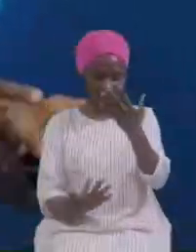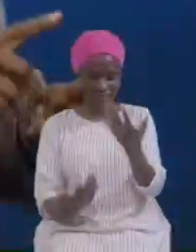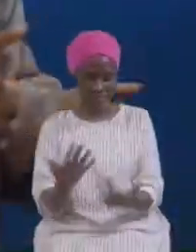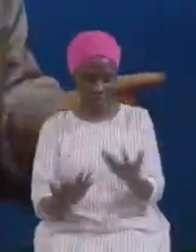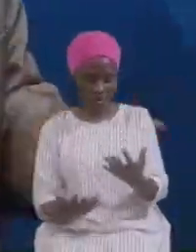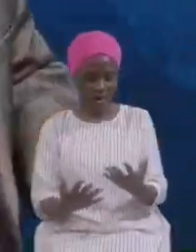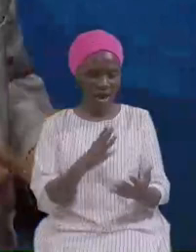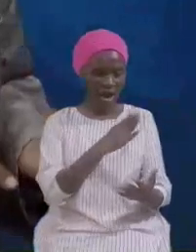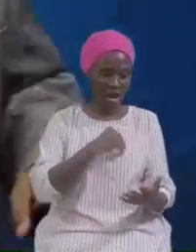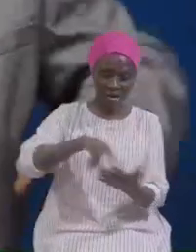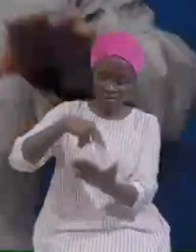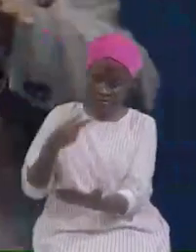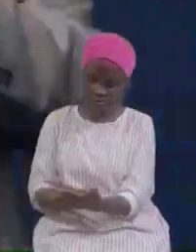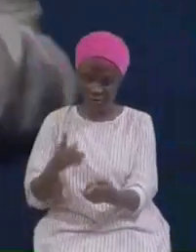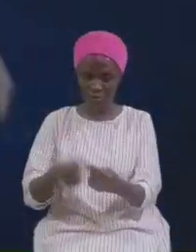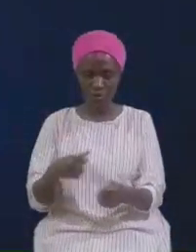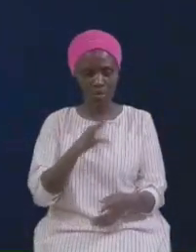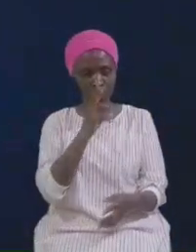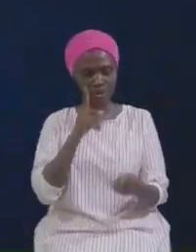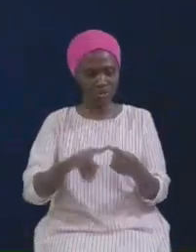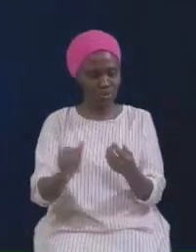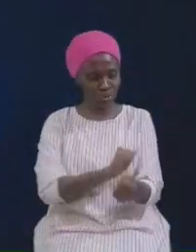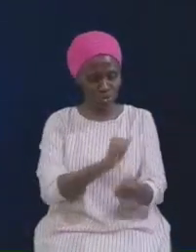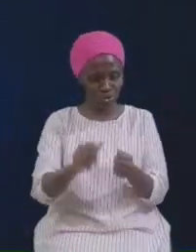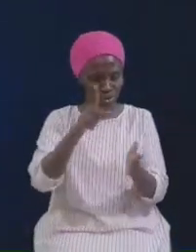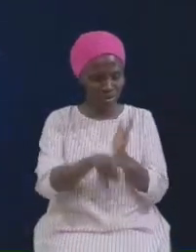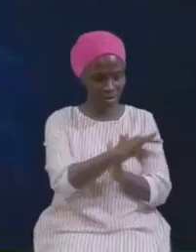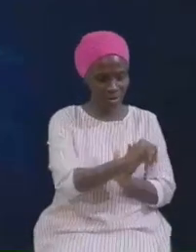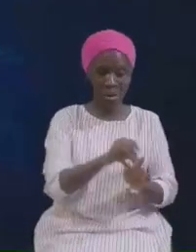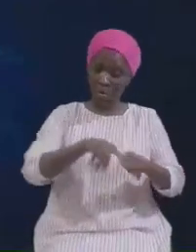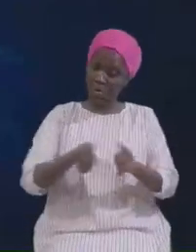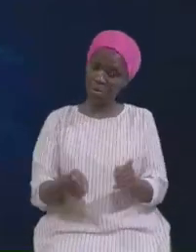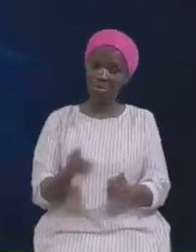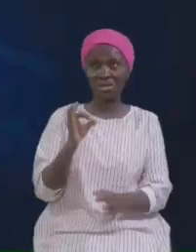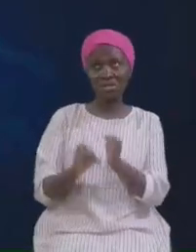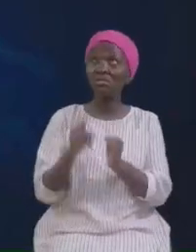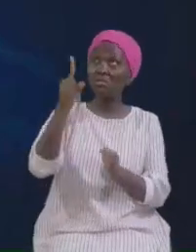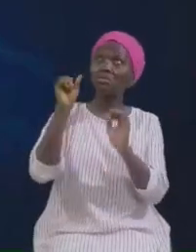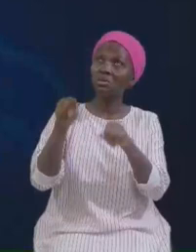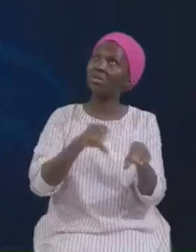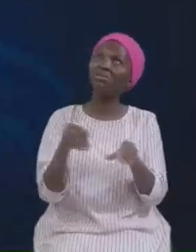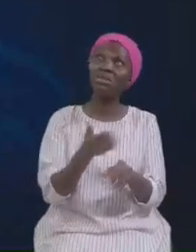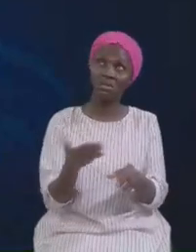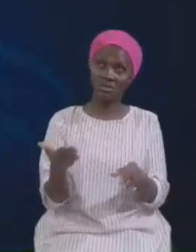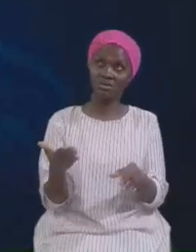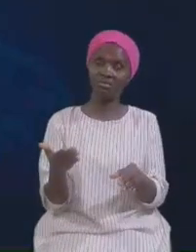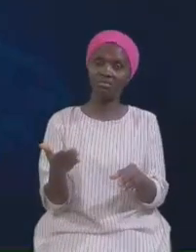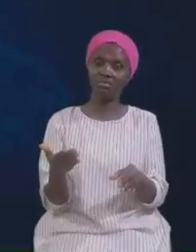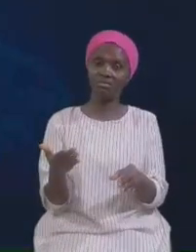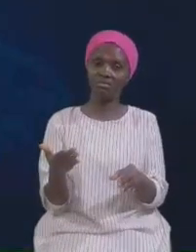Dans le feu et dans l'eau pour le faire périr. Mais si tu peux quelque chose,